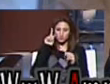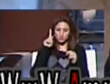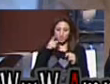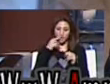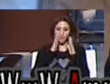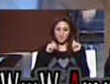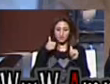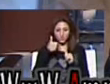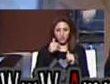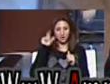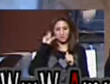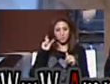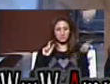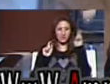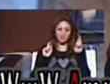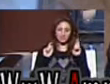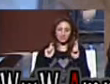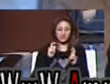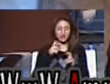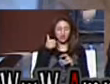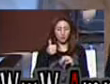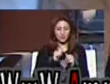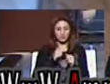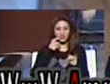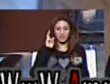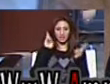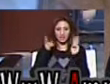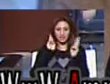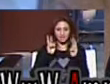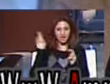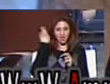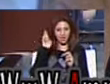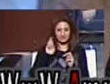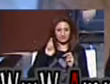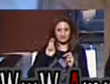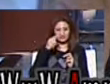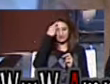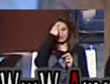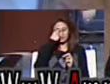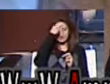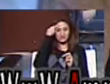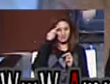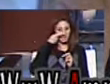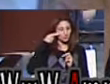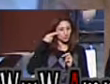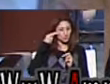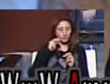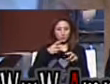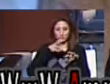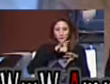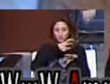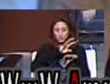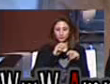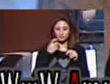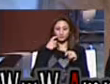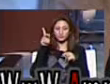كلنا مسلمين ومسيحيين باذن الله. النهارده احتفل الاقباط الارثوذكس والانجيليين في مصر بعيد الميلاد المجيده، وعقد